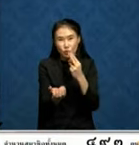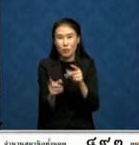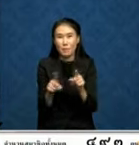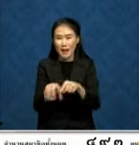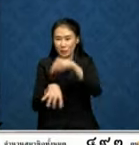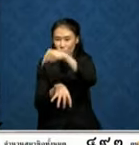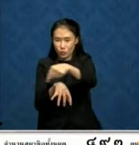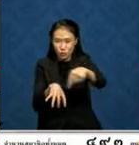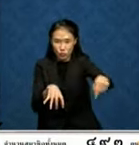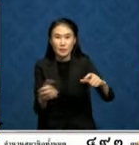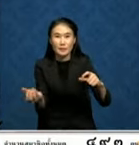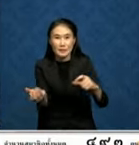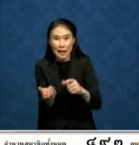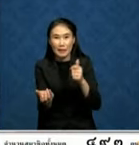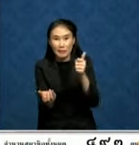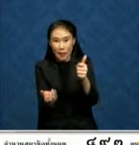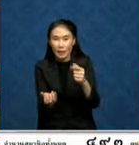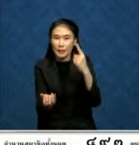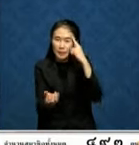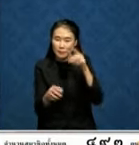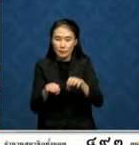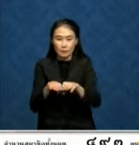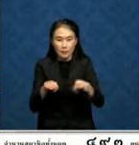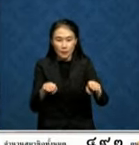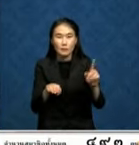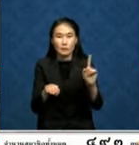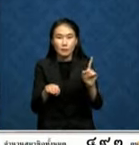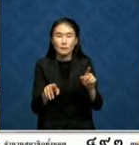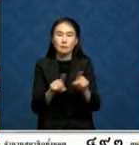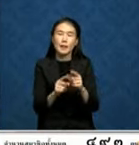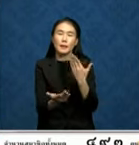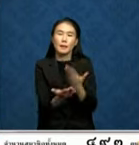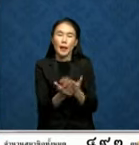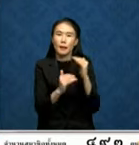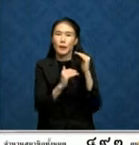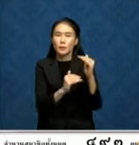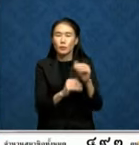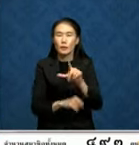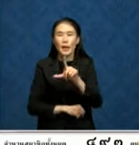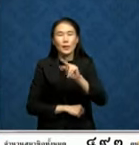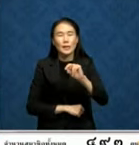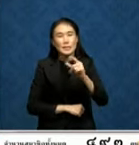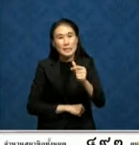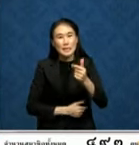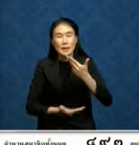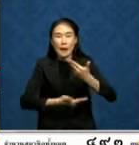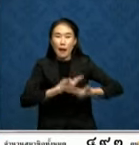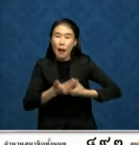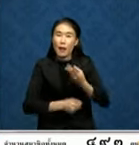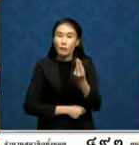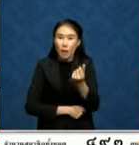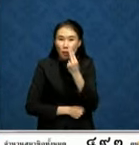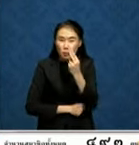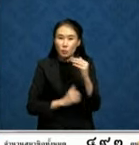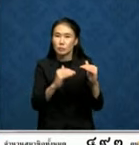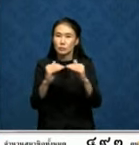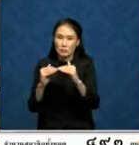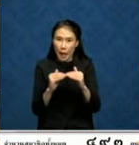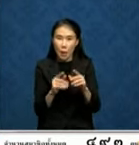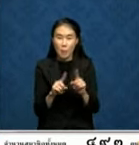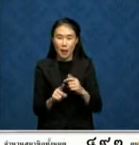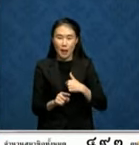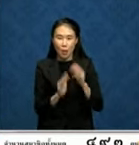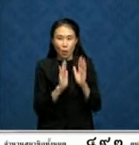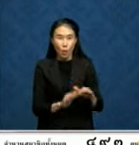Terminal ตลอดจนกำหนดหลักเกณฑ์ในการกำหนดราคา LNG เพื่อให้เกิดความเป็นธรรมทั้งต่อผู้จัดห